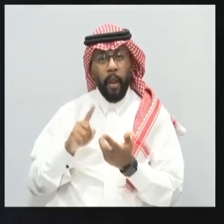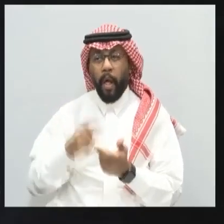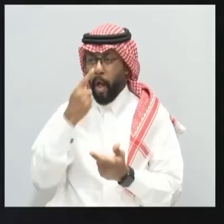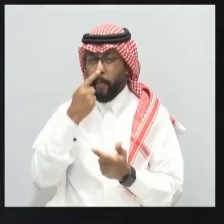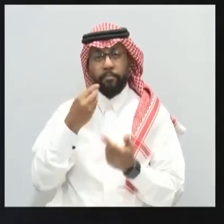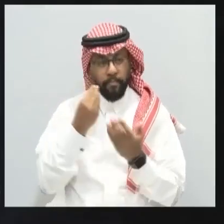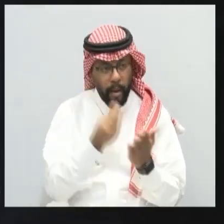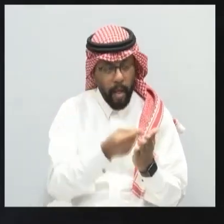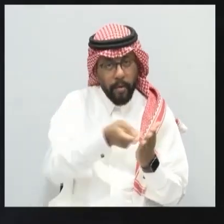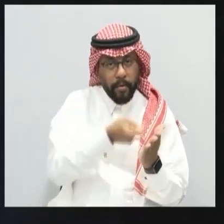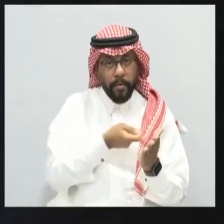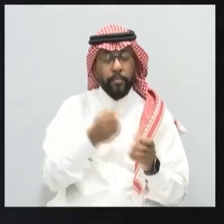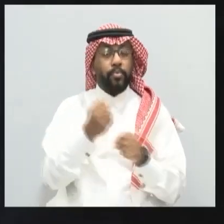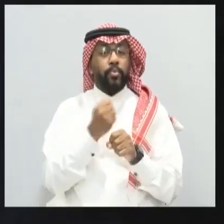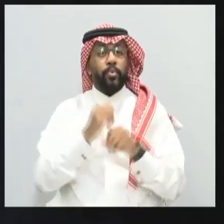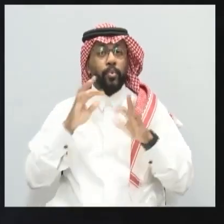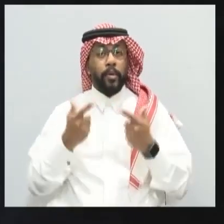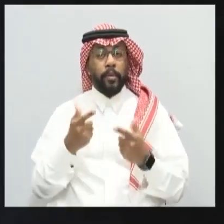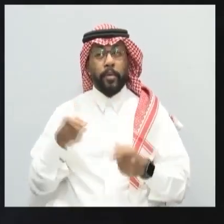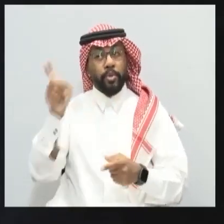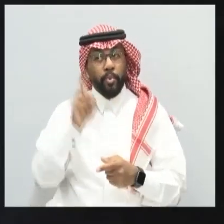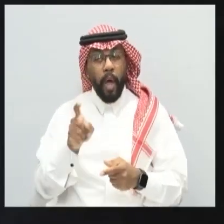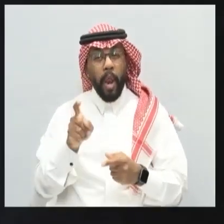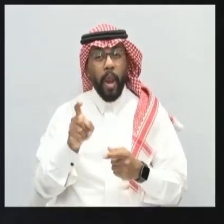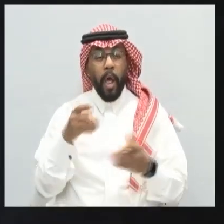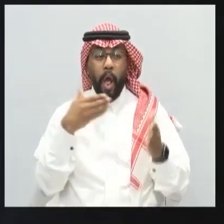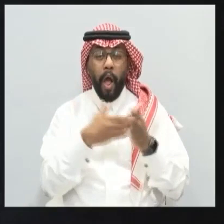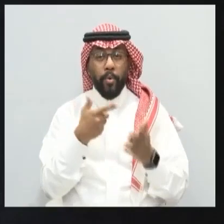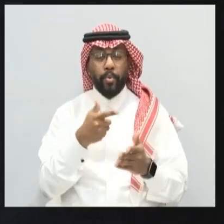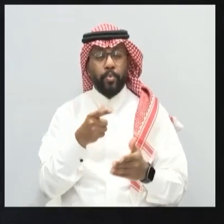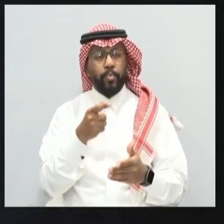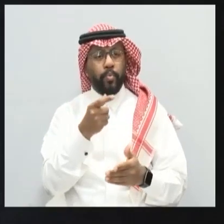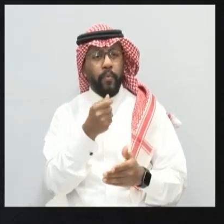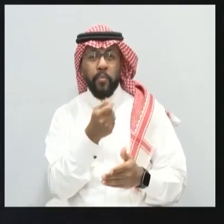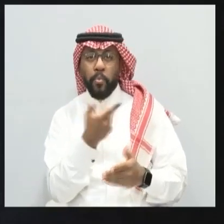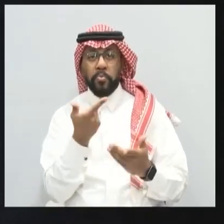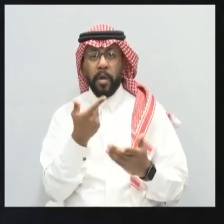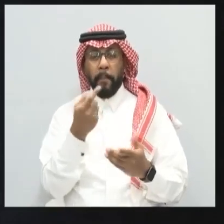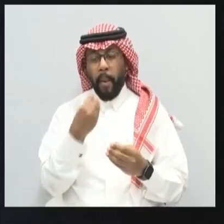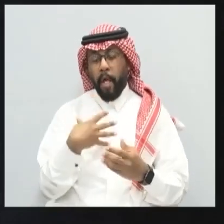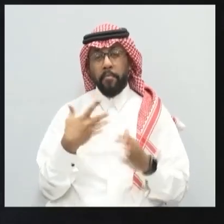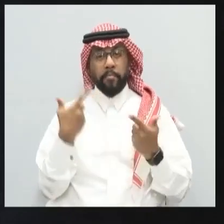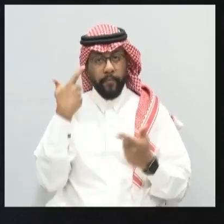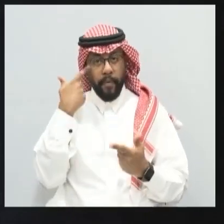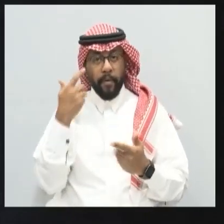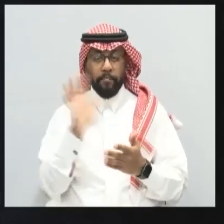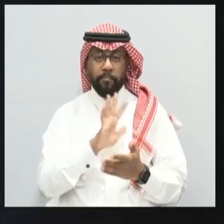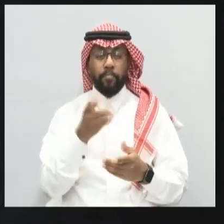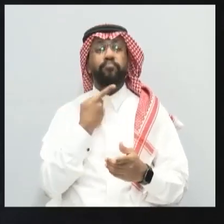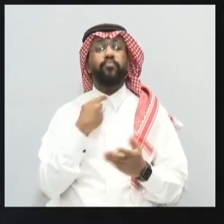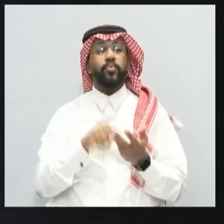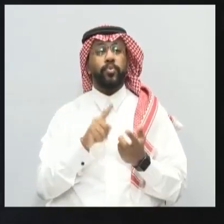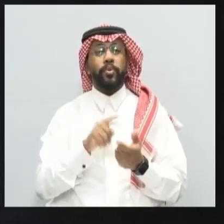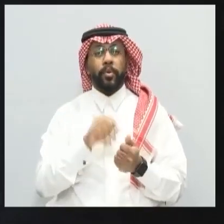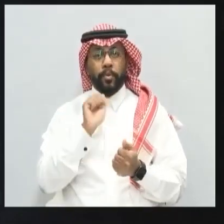مث المهام الوظيفيه وغير ذلك تسال عن ذلك اثناء المقابله الشخصيه وتتعرف على ما هو مطلوب منك